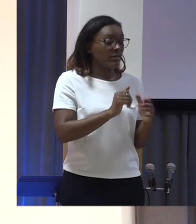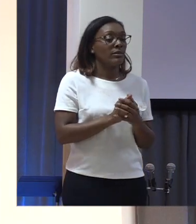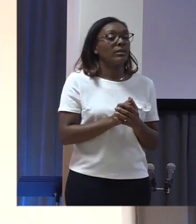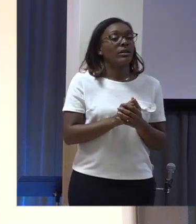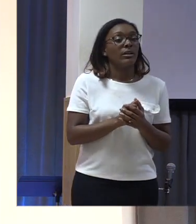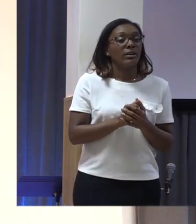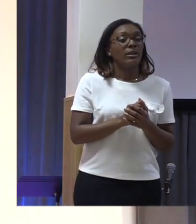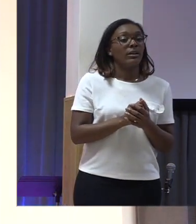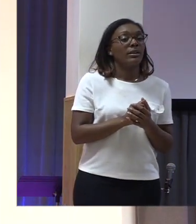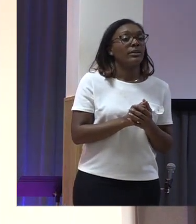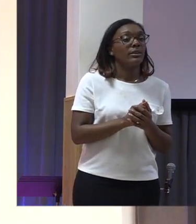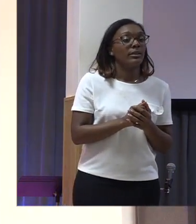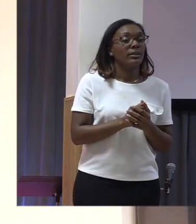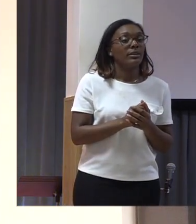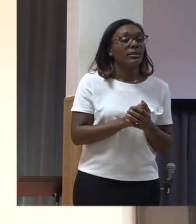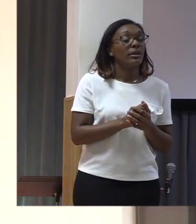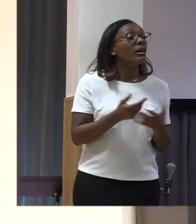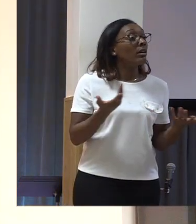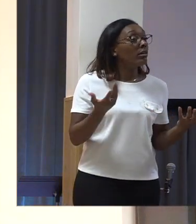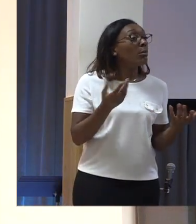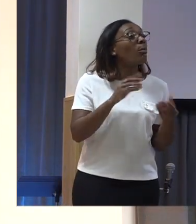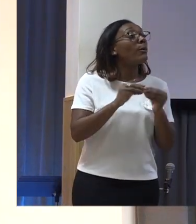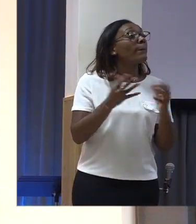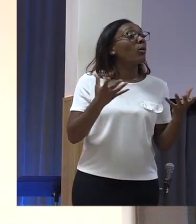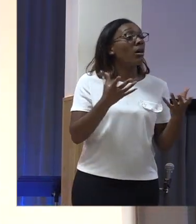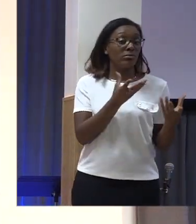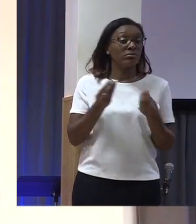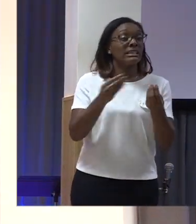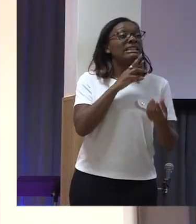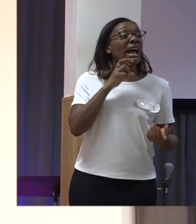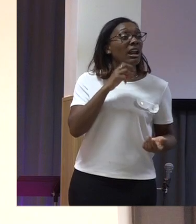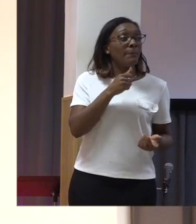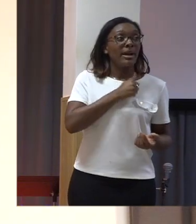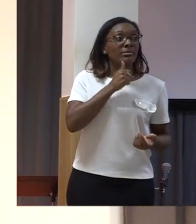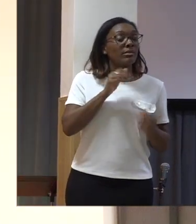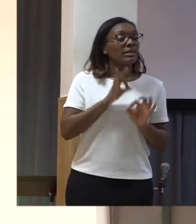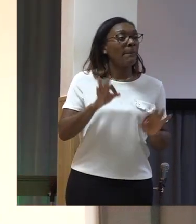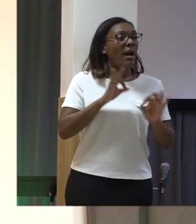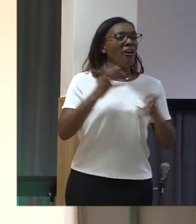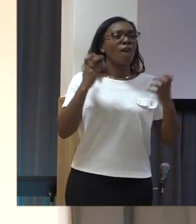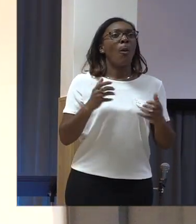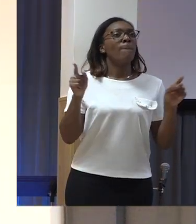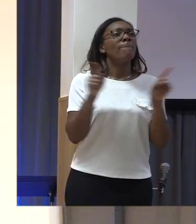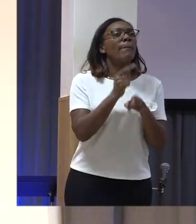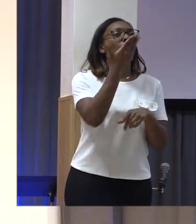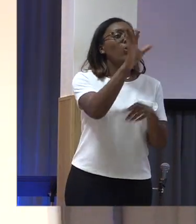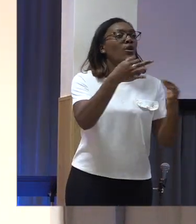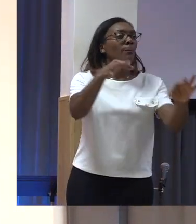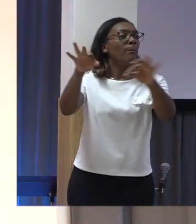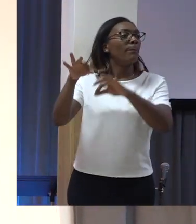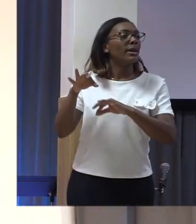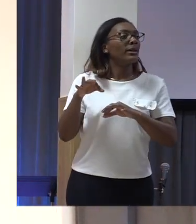désir de devenir comme les autres peuples et son manque de patience à attendre le temps de Dieu.